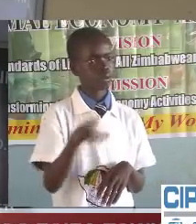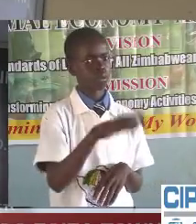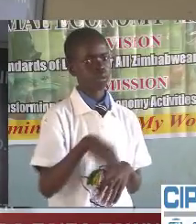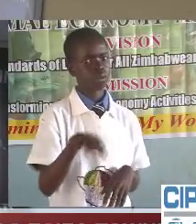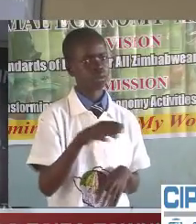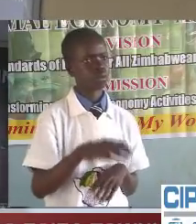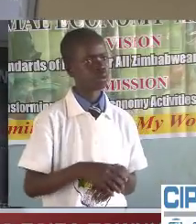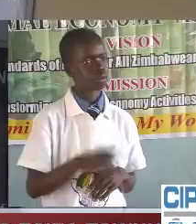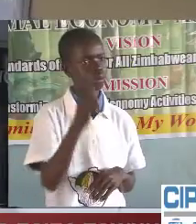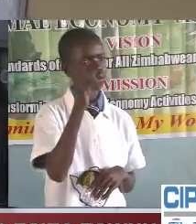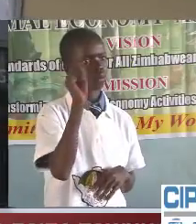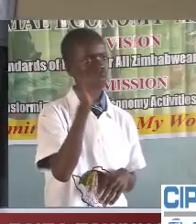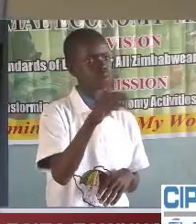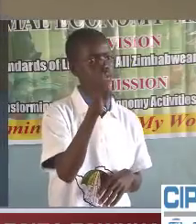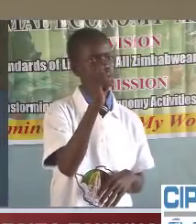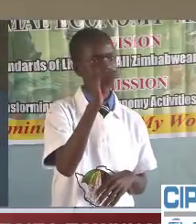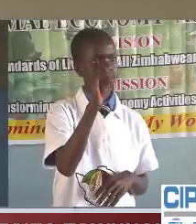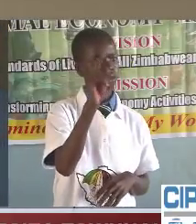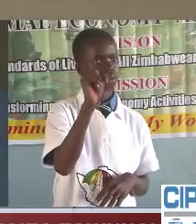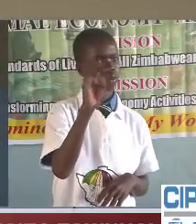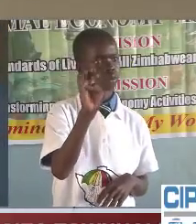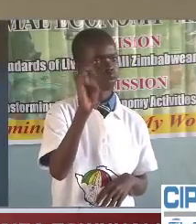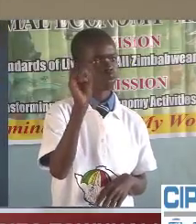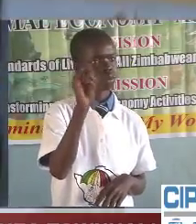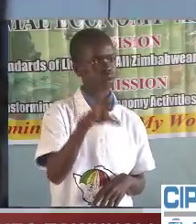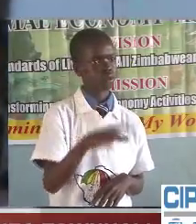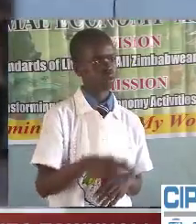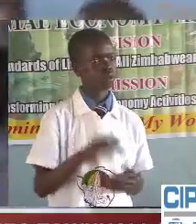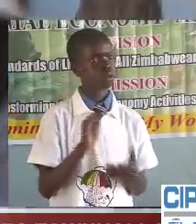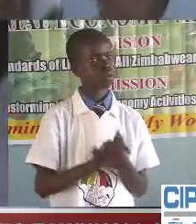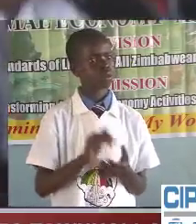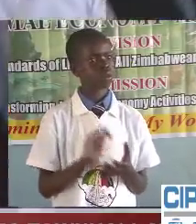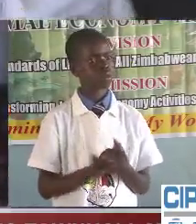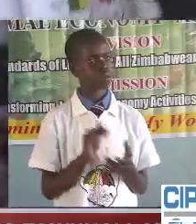stories. These are the points.